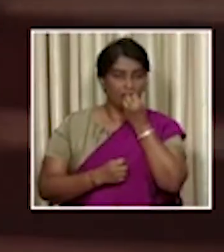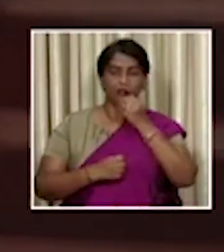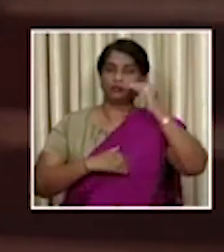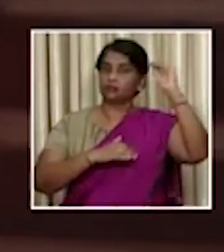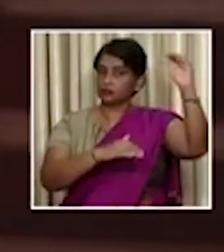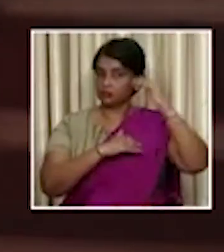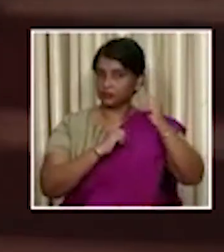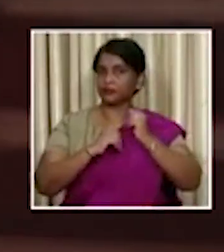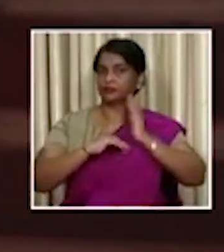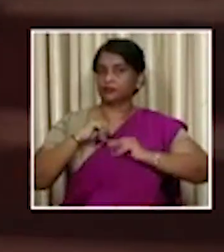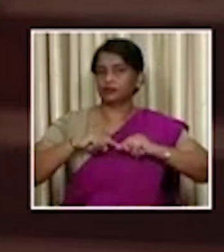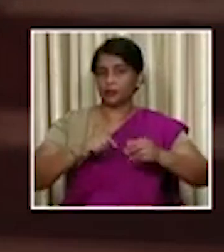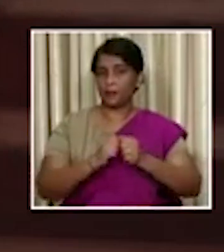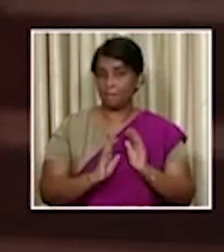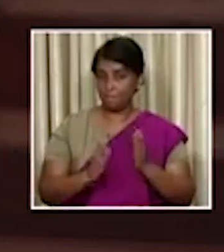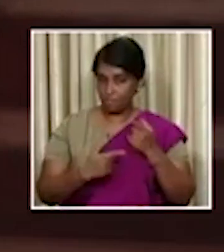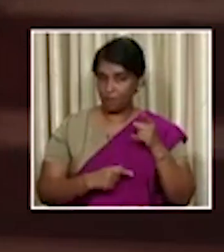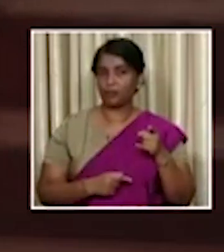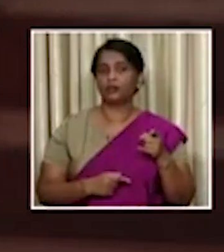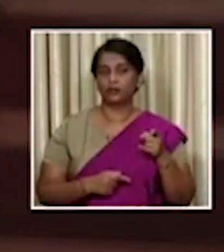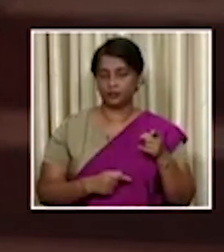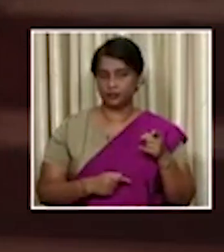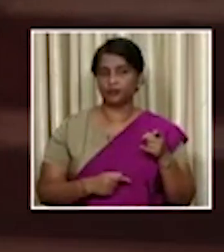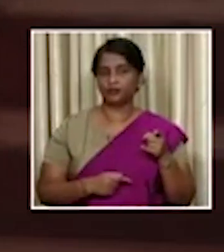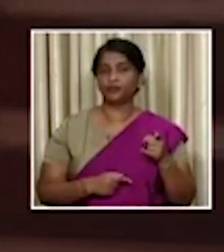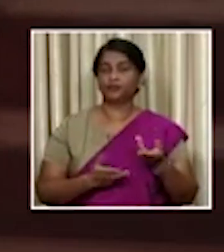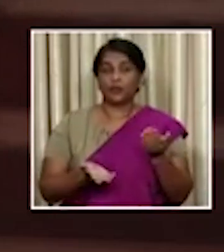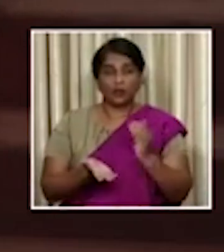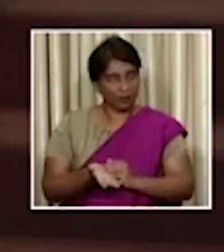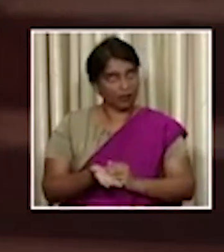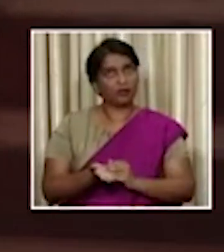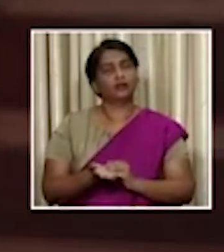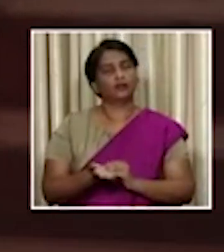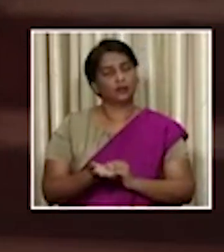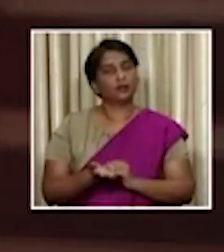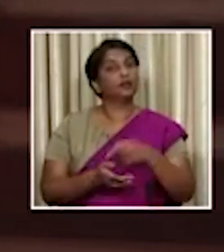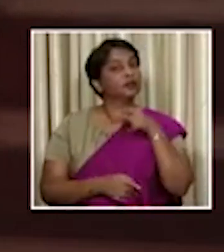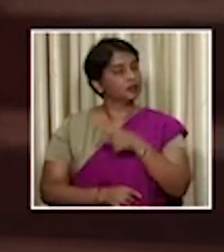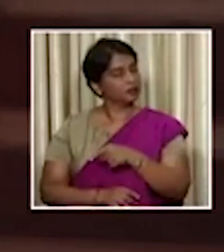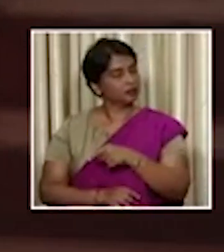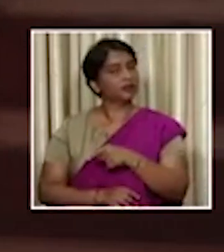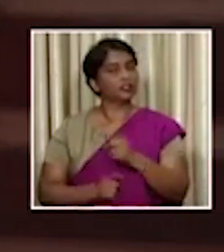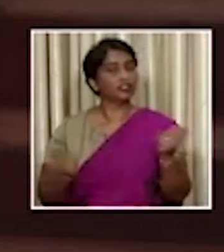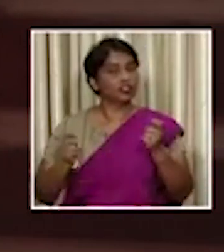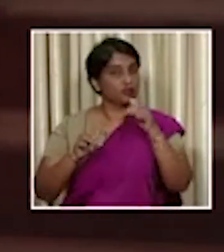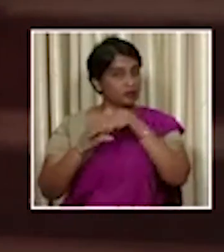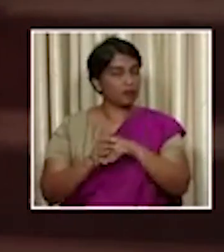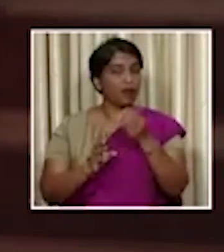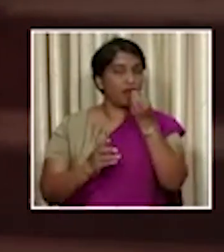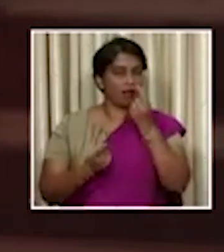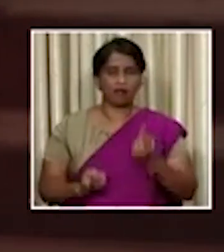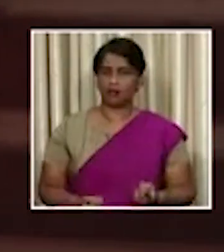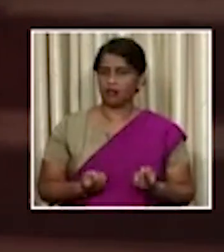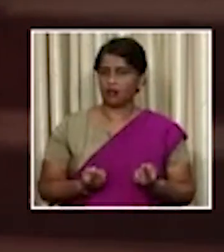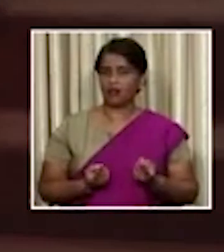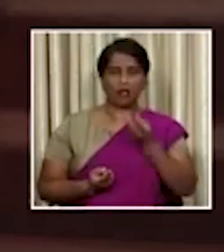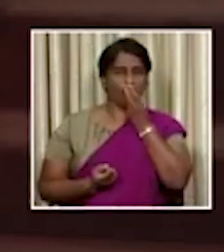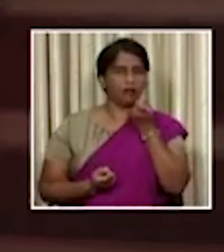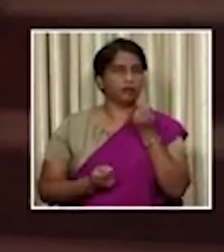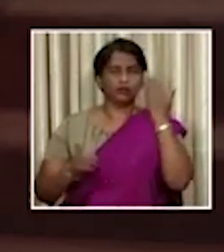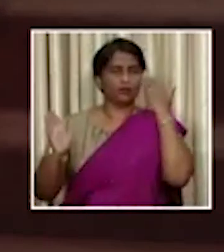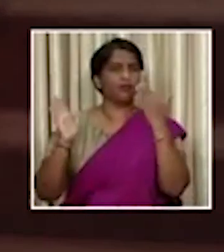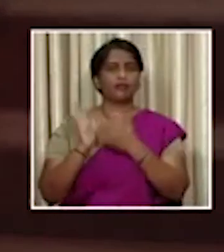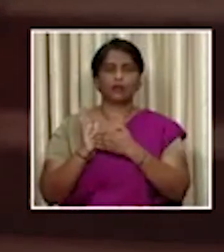சமர்ப்பிப்பதற்கான உரிமை அரசாங்கத்திற்கு உள்ளது அதனை வைத்து எதிர்க்கட்சி ஊடக கண்காட்சி நடத்த முற்படக்கூடாது என ஆளும் கட்சியின் பிரதம கொரோடாவும்